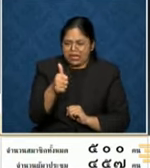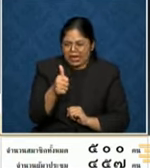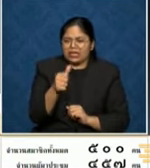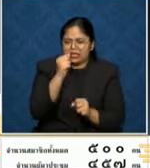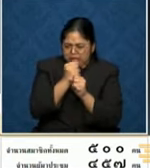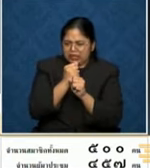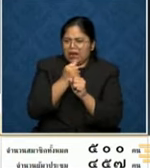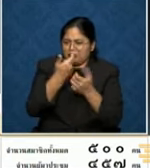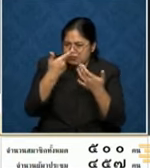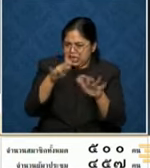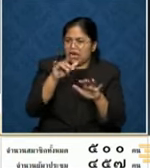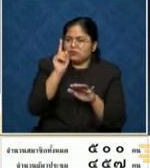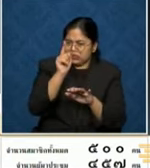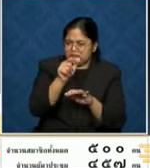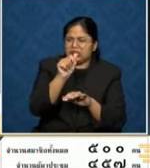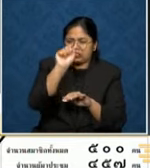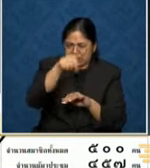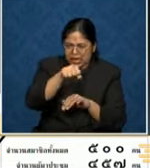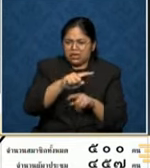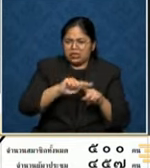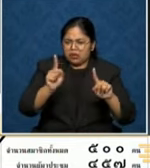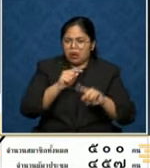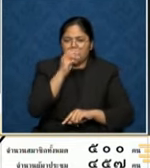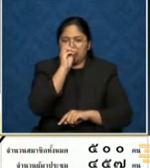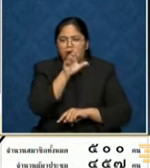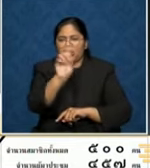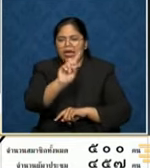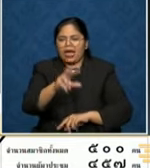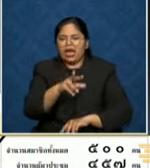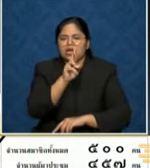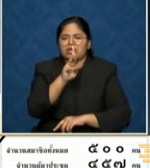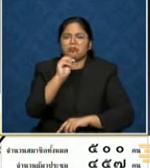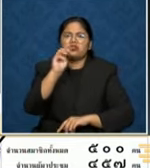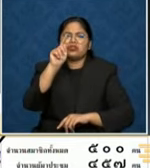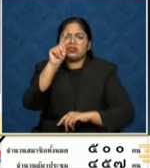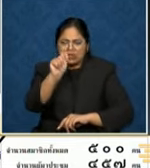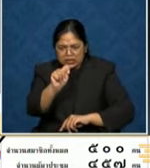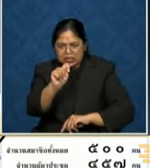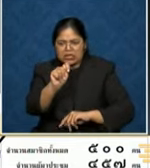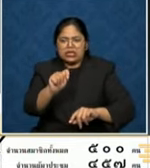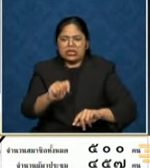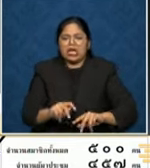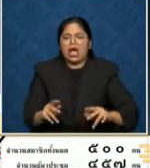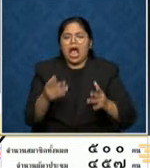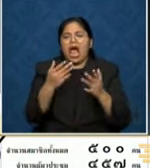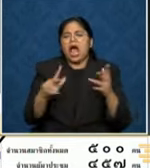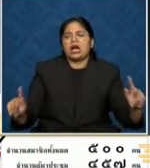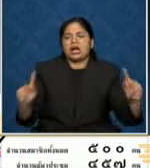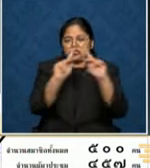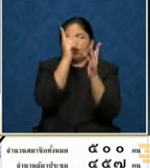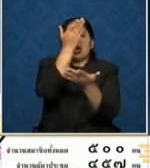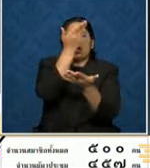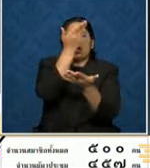ที่ท่านธรรมนัสเคลมผลงานเรื่องนี้นั่นเท่ากับท่านกำลังชี้นิ้วไปที่นายกรัฐมนตรีและรัฐมนตรีว่าการกระทรวงการคลังค่ะที่เป็นคนกำกับดูแลกรมศุ